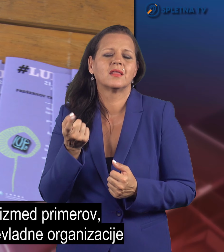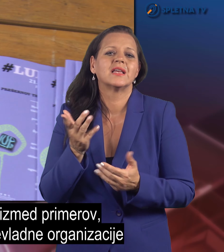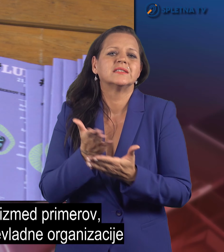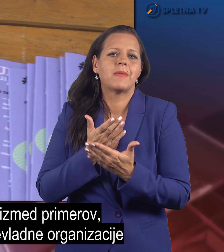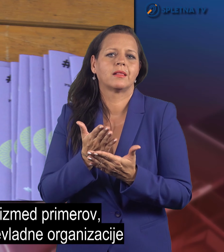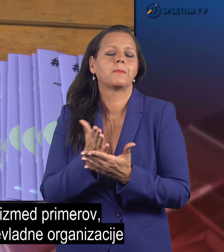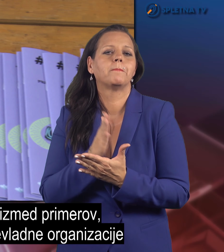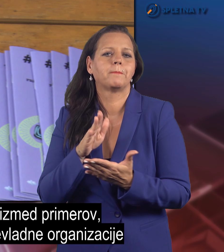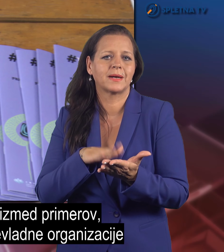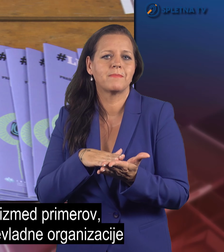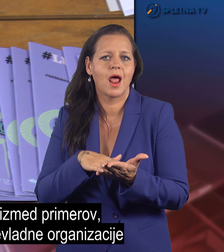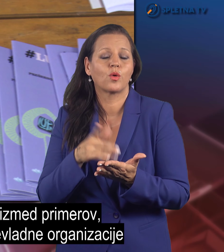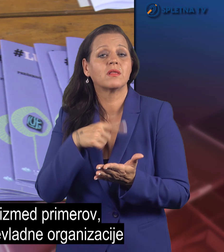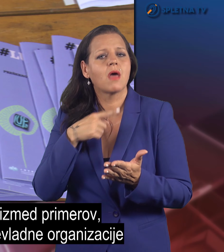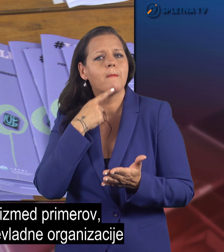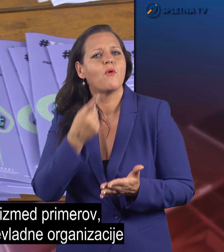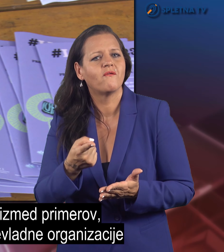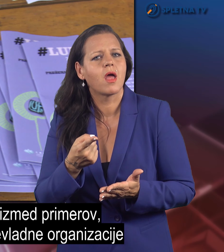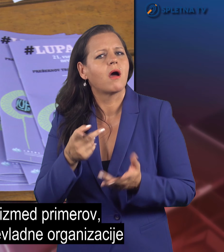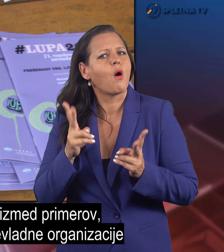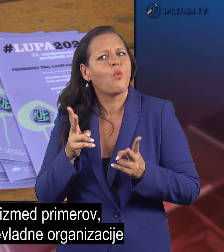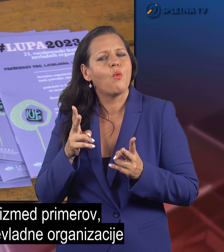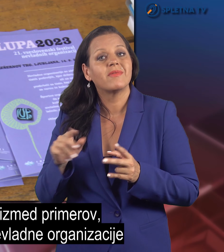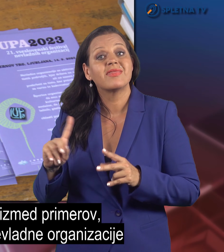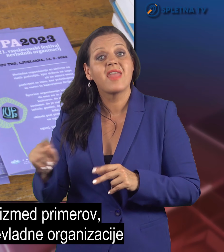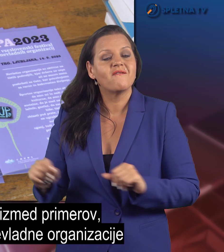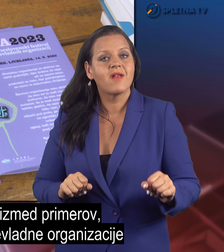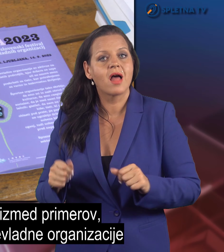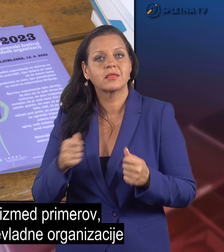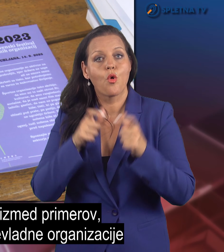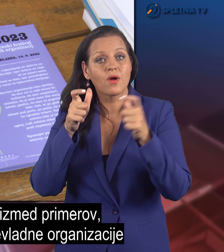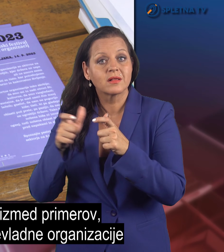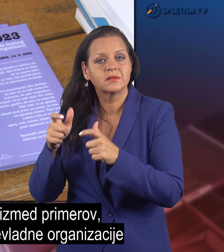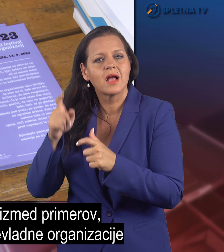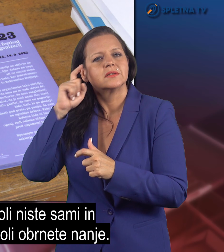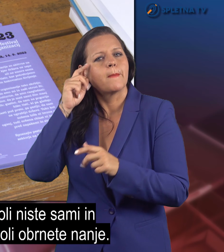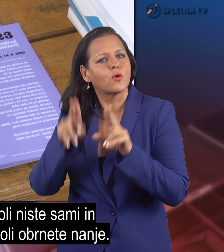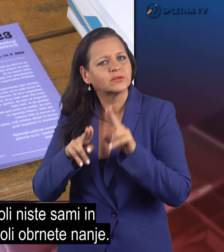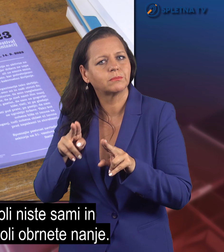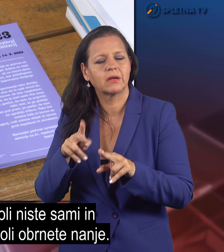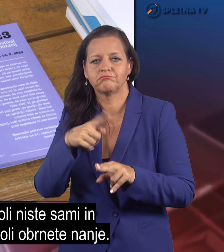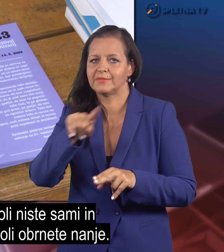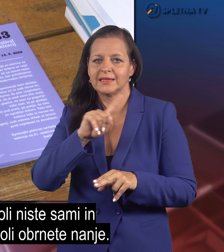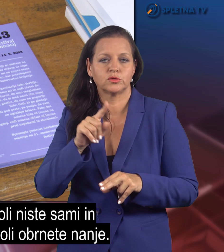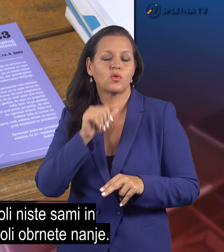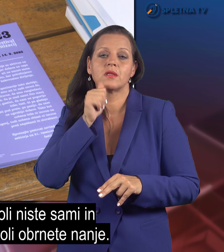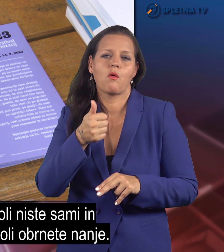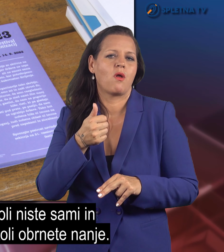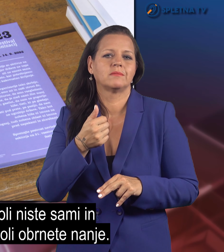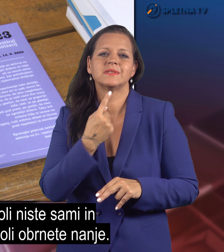To je samo eden izmed primerov, ki nam pove, kako nevladne organizacije poskrbijo, da